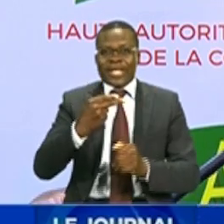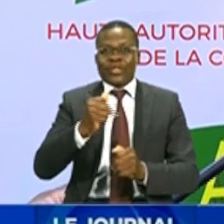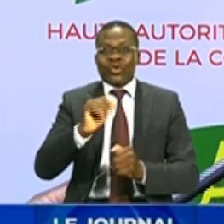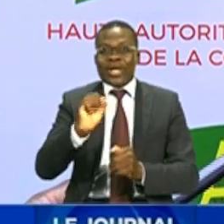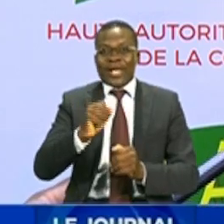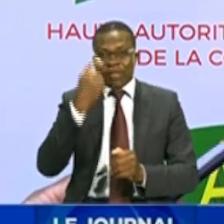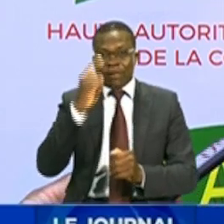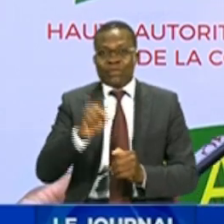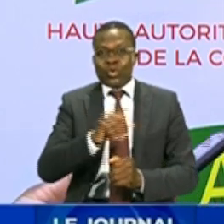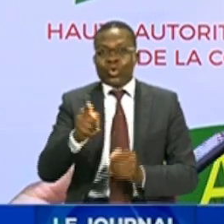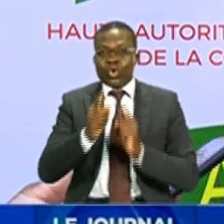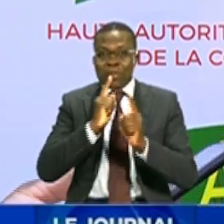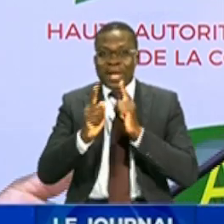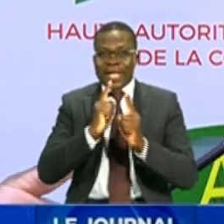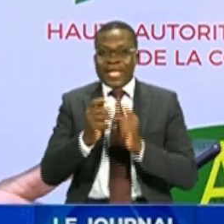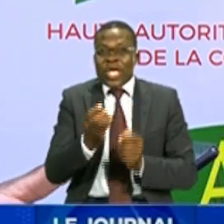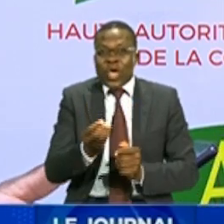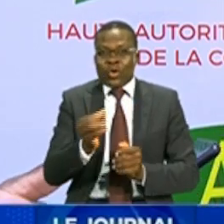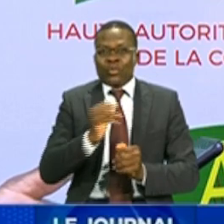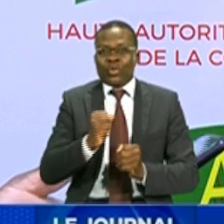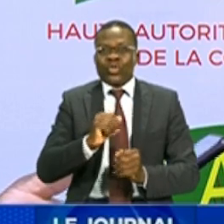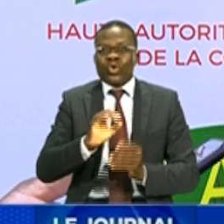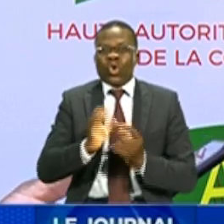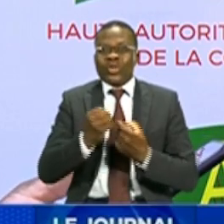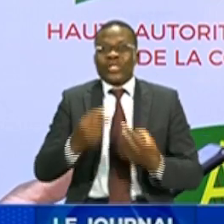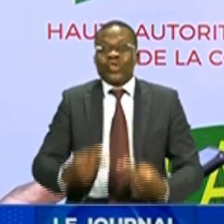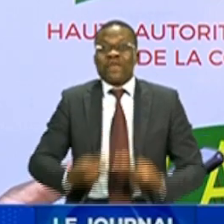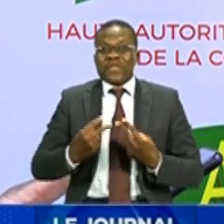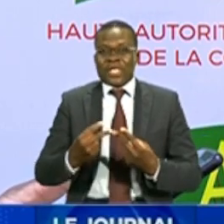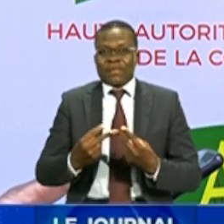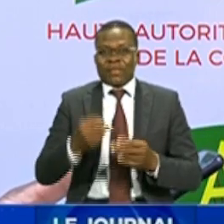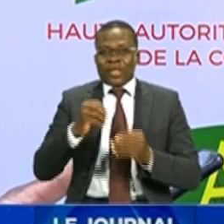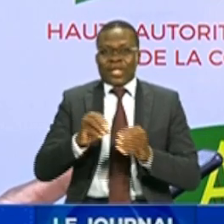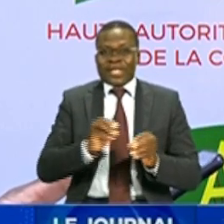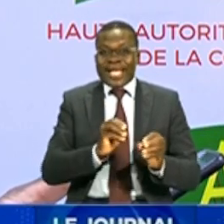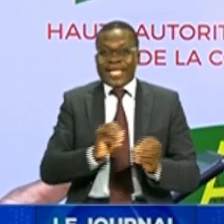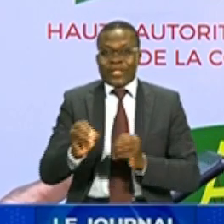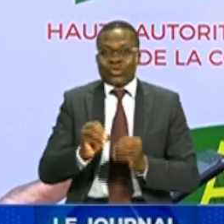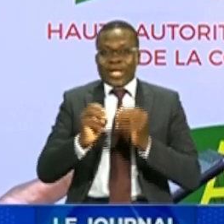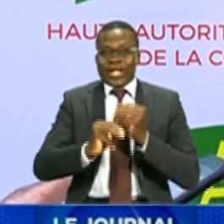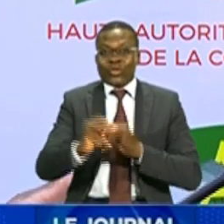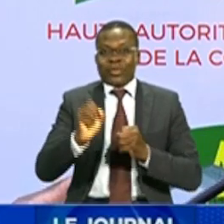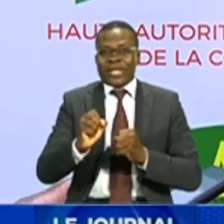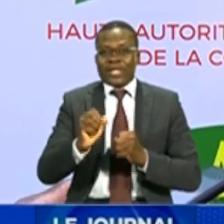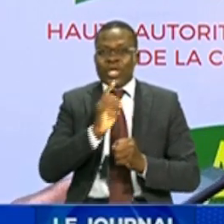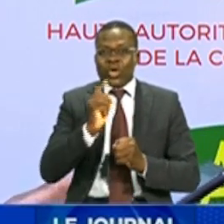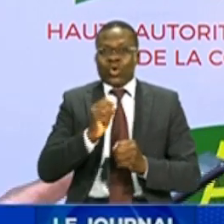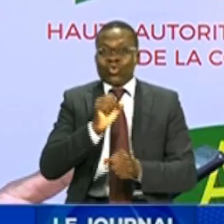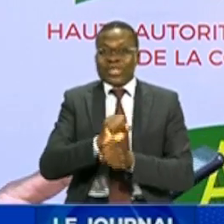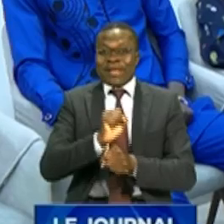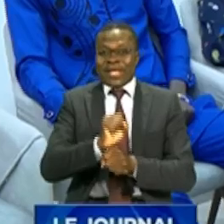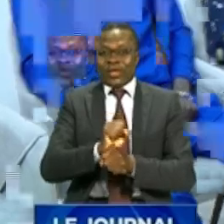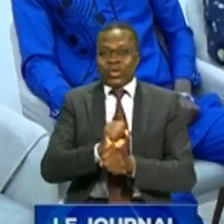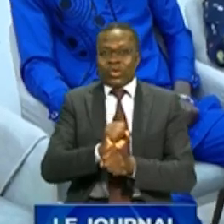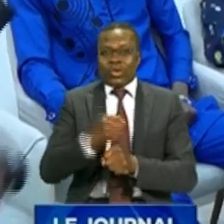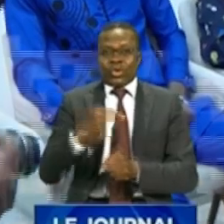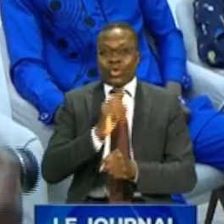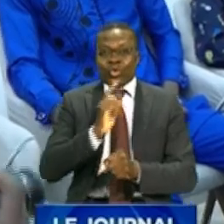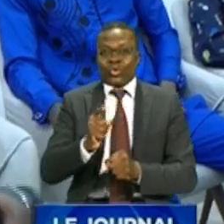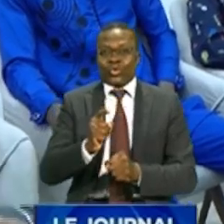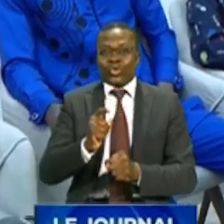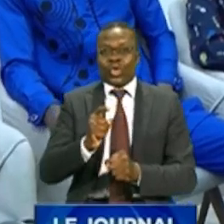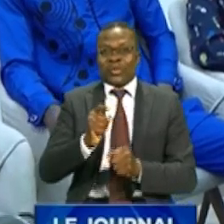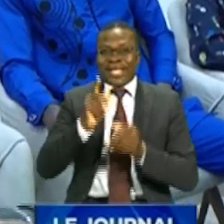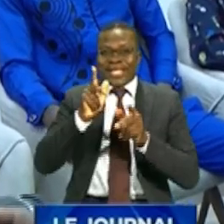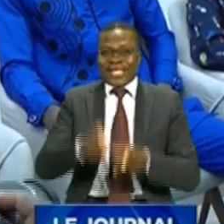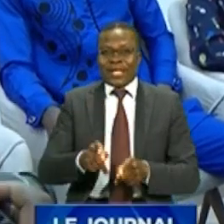pour lui parler un peu de nos conditions de vie dans les organes de presse où nous intervenons. Nous sommes des